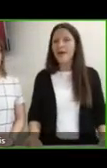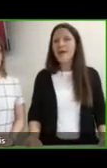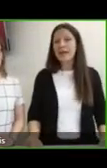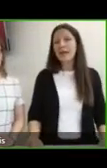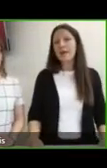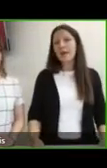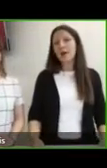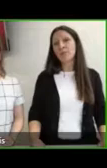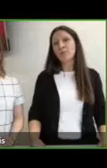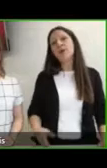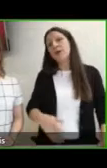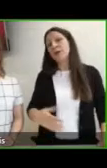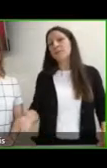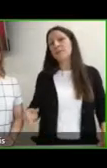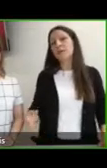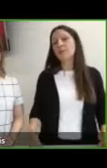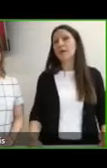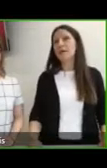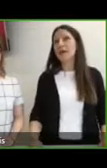récemment et